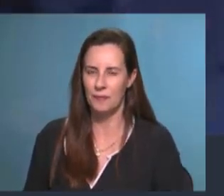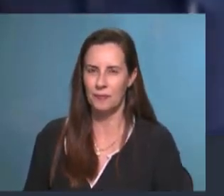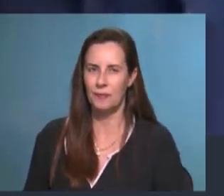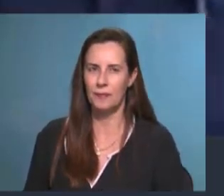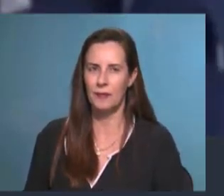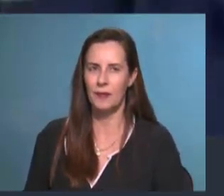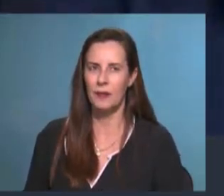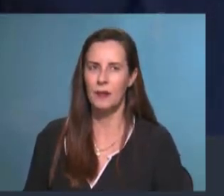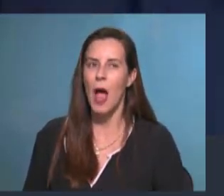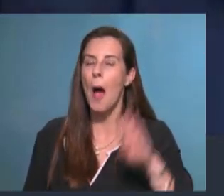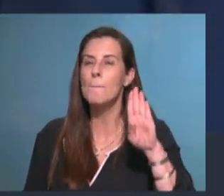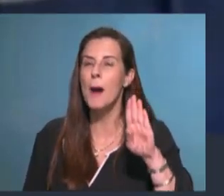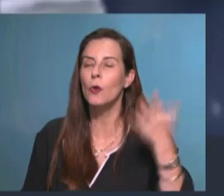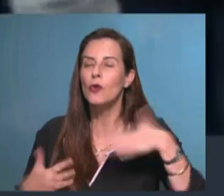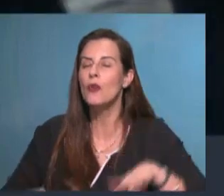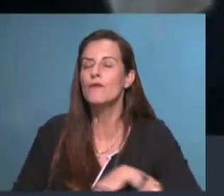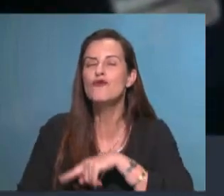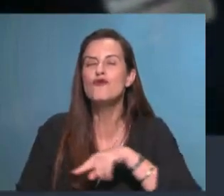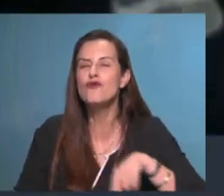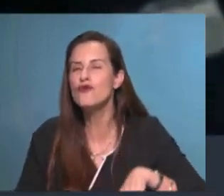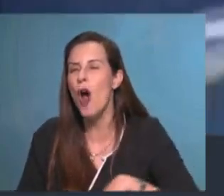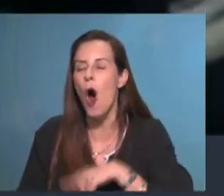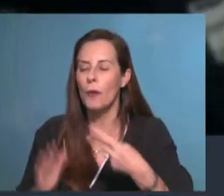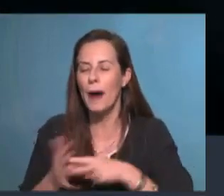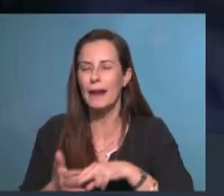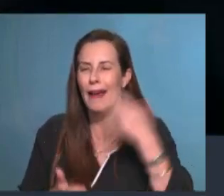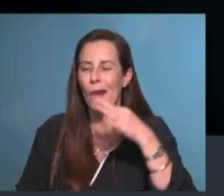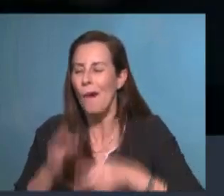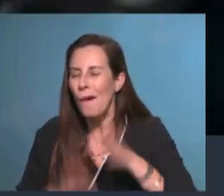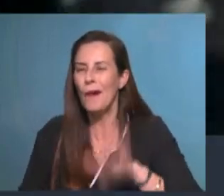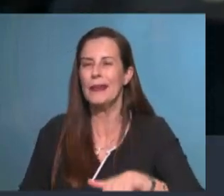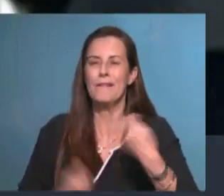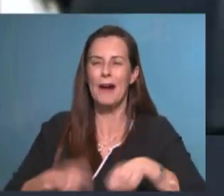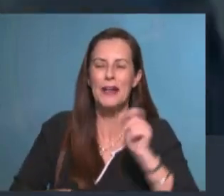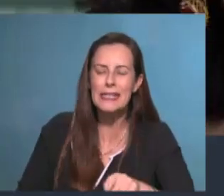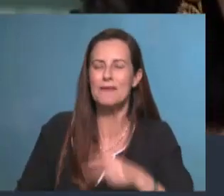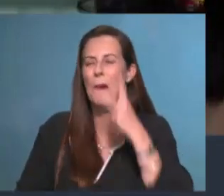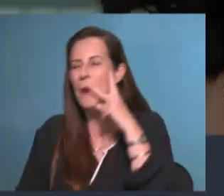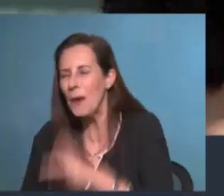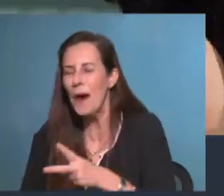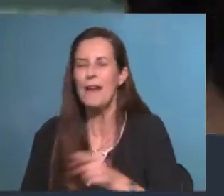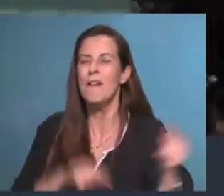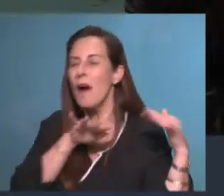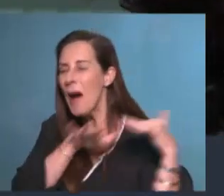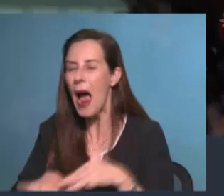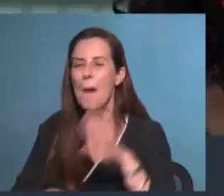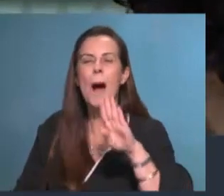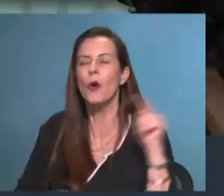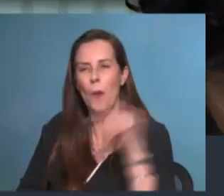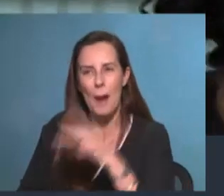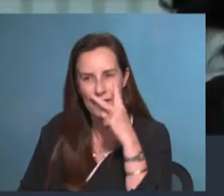ברגותי היה יושב שעות למטה בחדרי עורך דין, היה לו עורך דין וחברי כנסת וביקורים ועלייה לרגל וכל מיני מבקרים